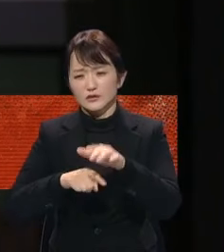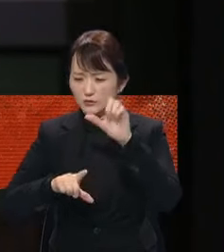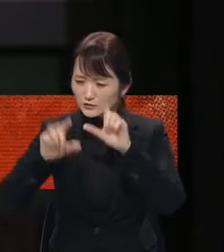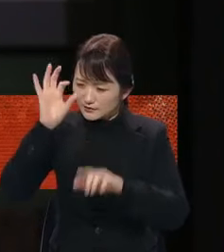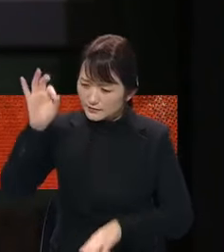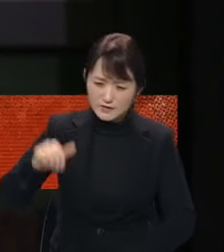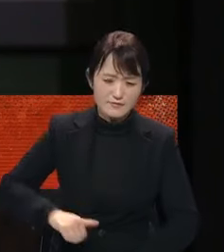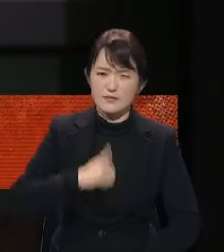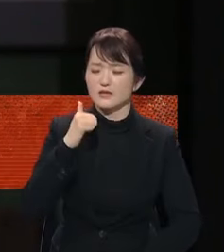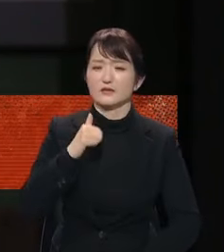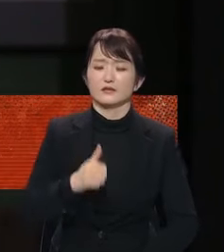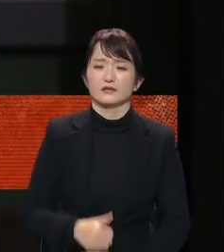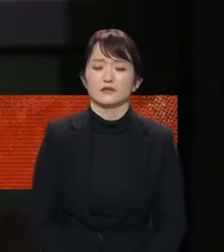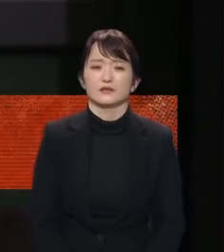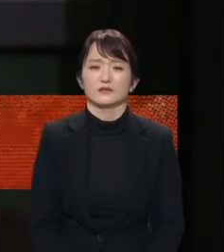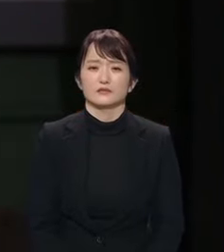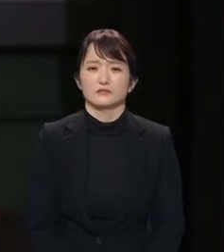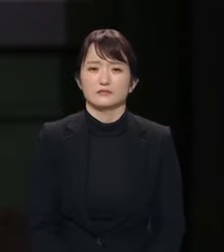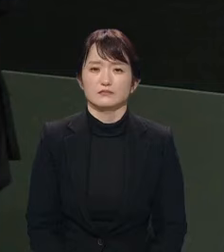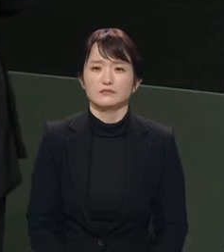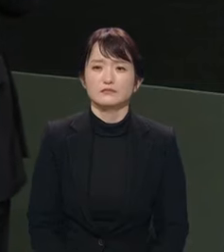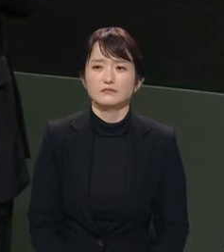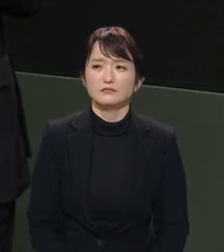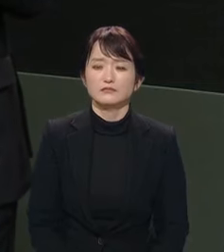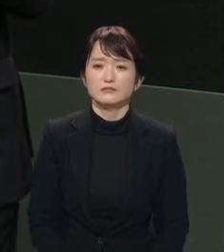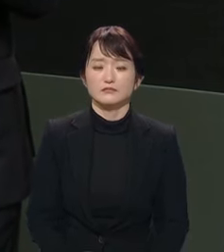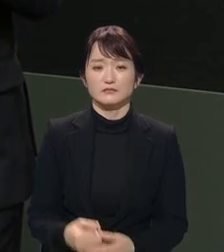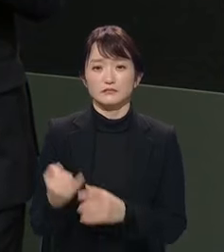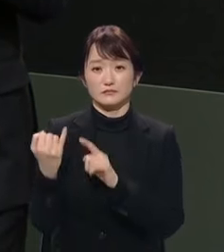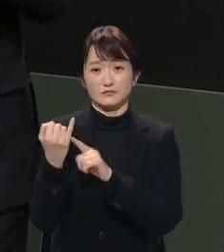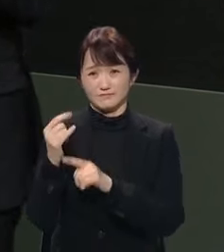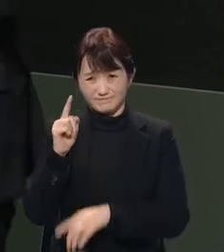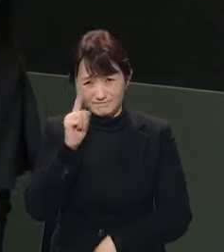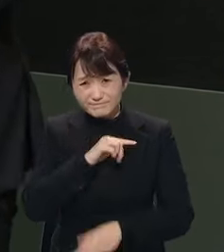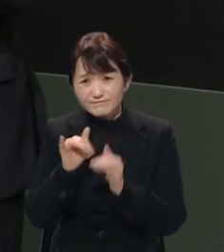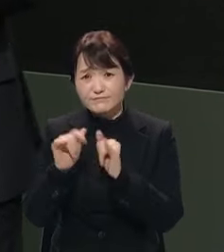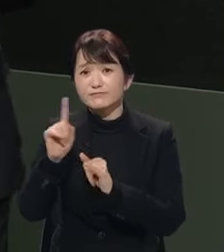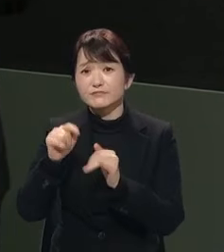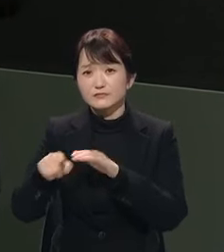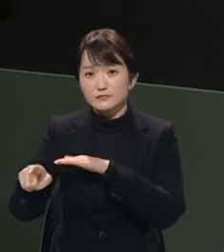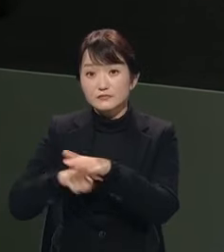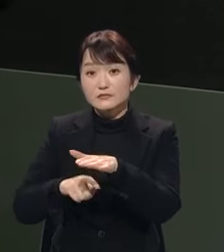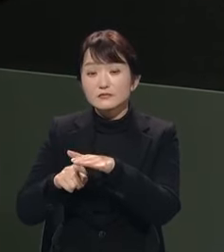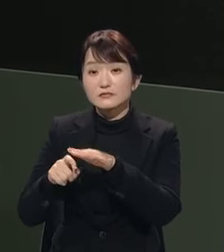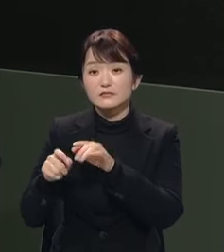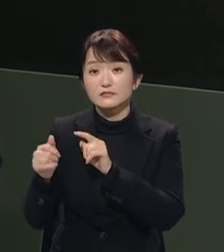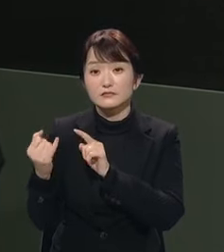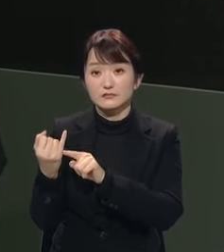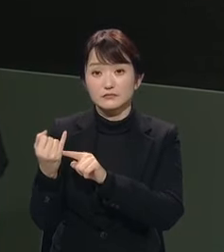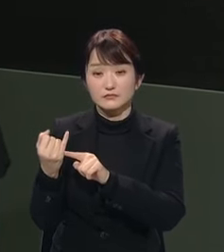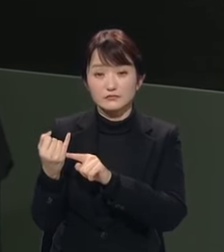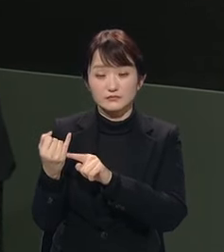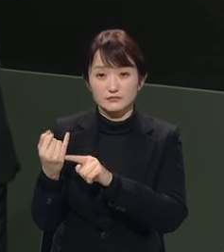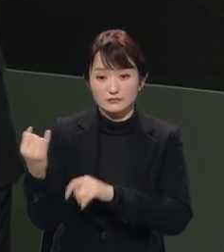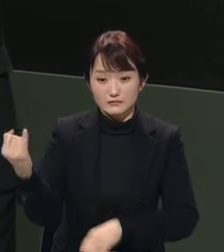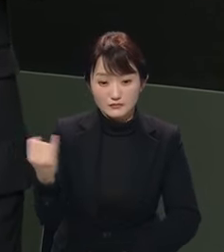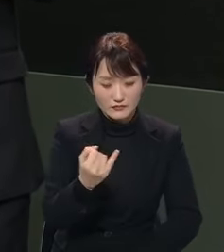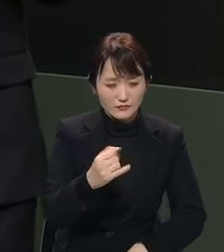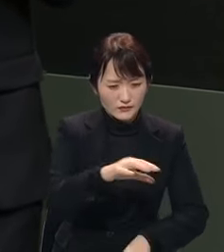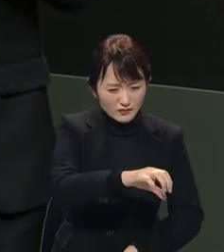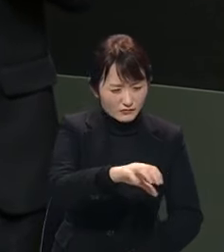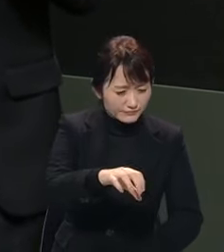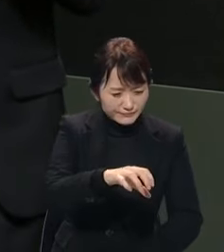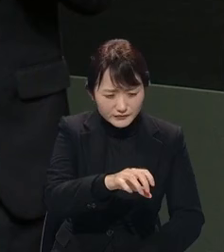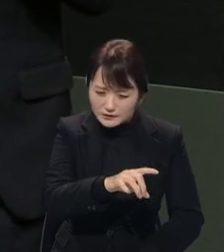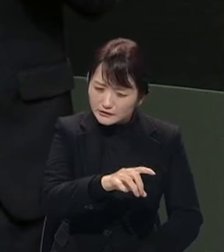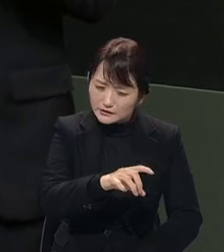너무 화난다면서 제보 주셨습니다. 자, 이 인간이 진짜 나쁜 인간인 게요. 도둑 주제. 손으로 꾹꾹 눌러가면서 그 와중에 또